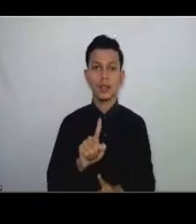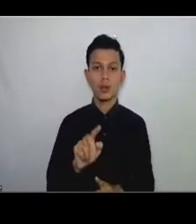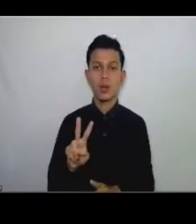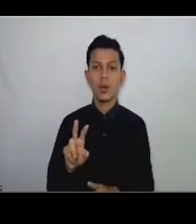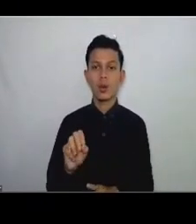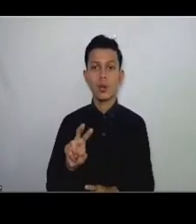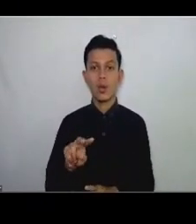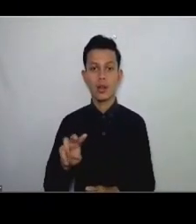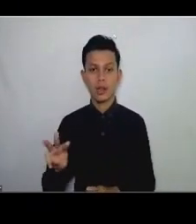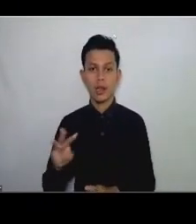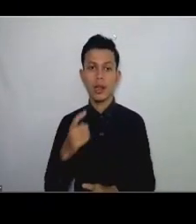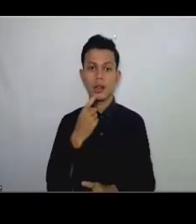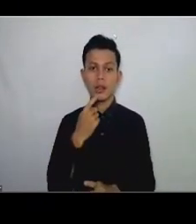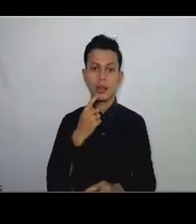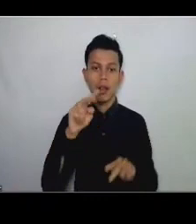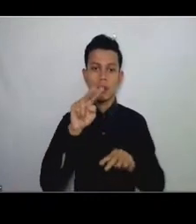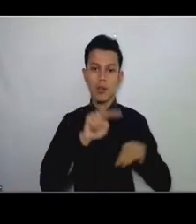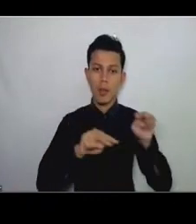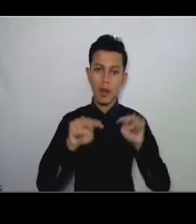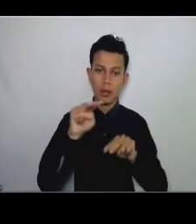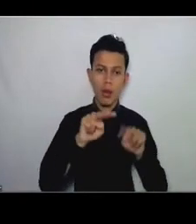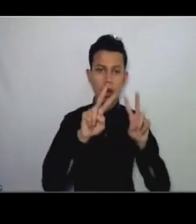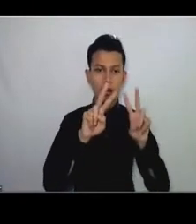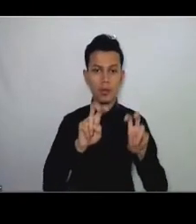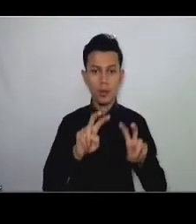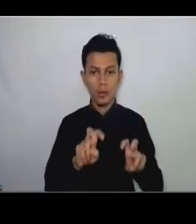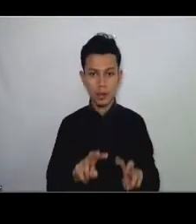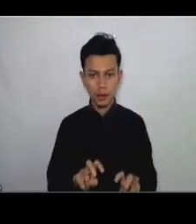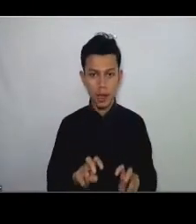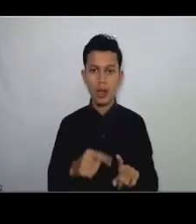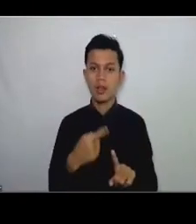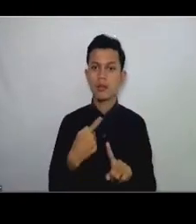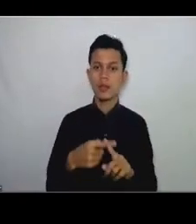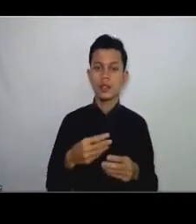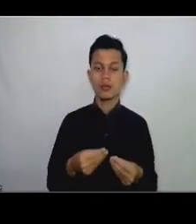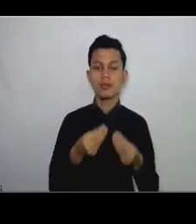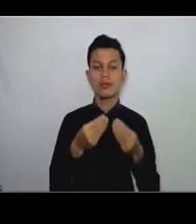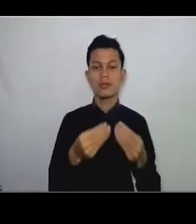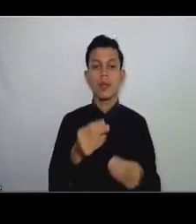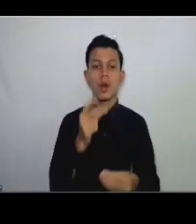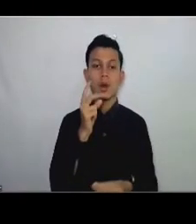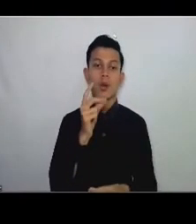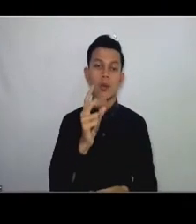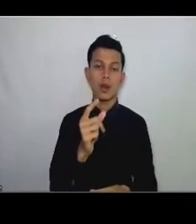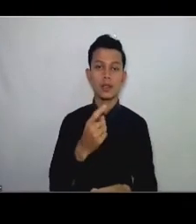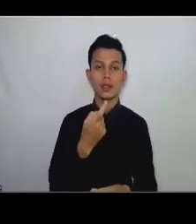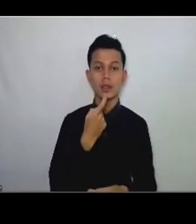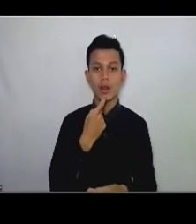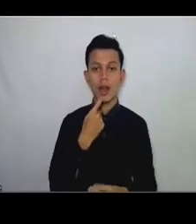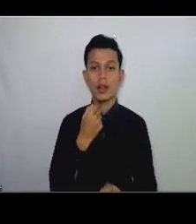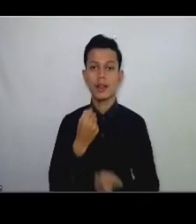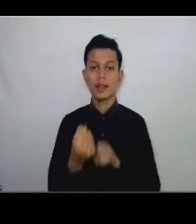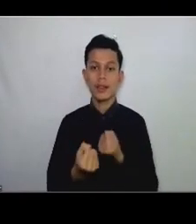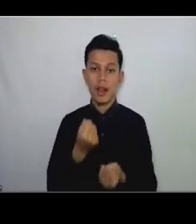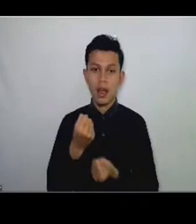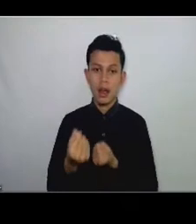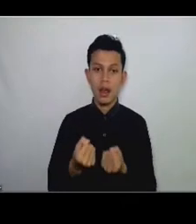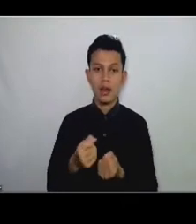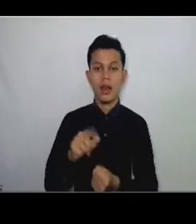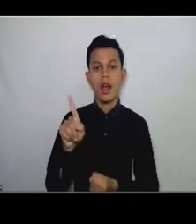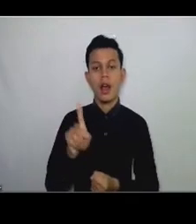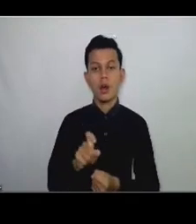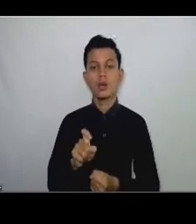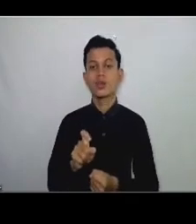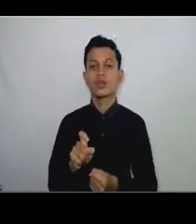berupa kegiatan pemantauan pemeriksaan dan pemberian rekomendasi mengenai bentuk tindakan yang harus dilakukan